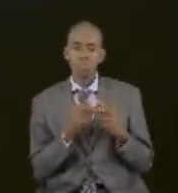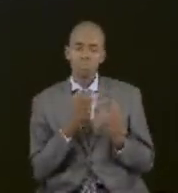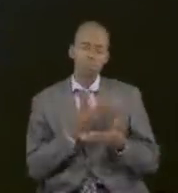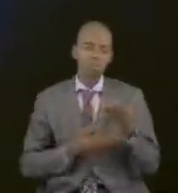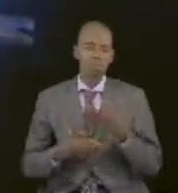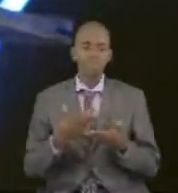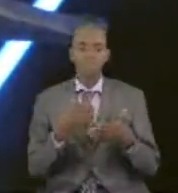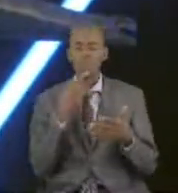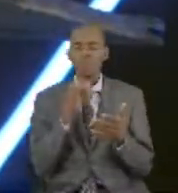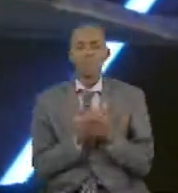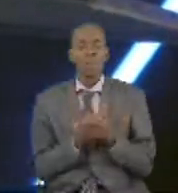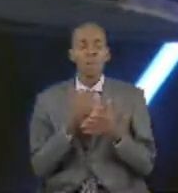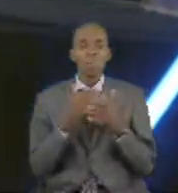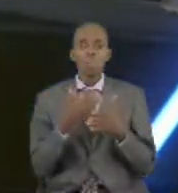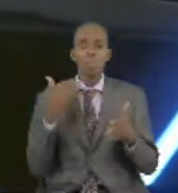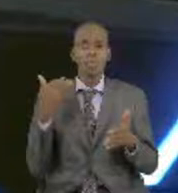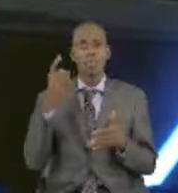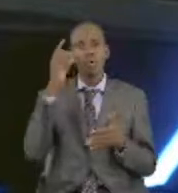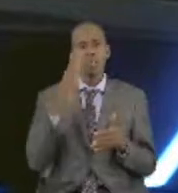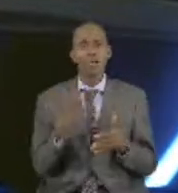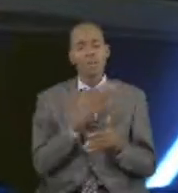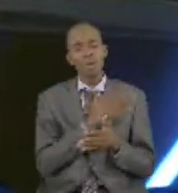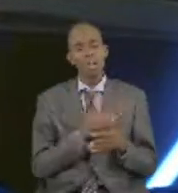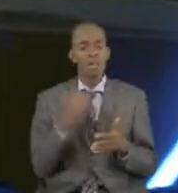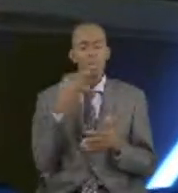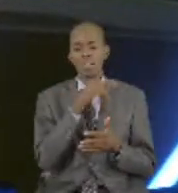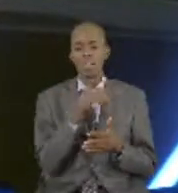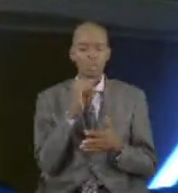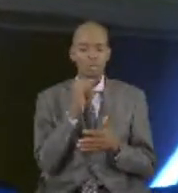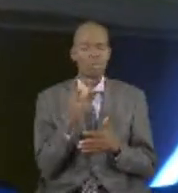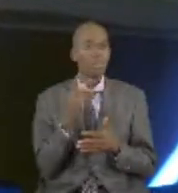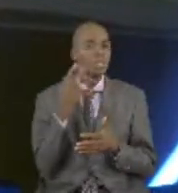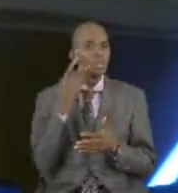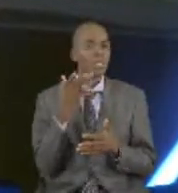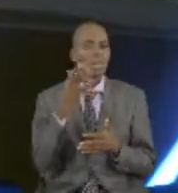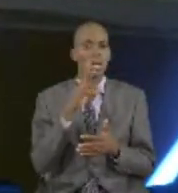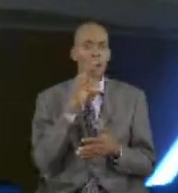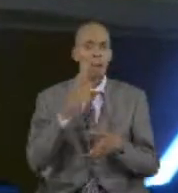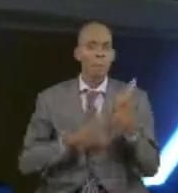dit, devant Dieu, je ne mens point. Il y a des gens